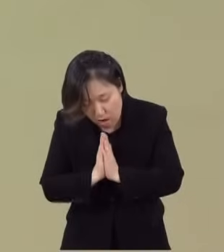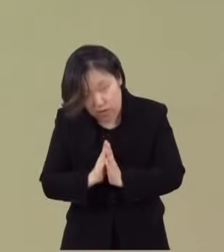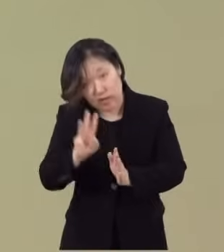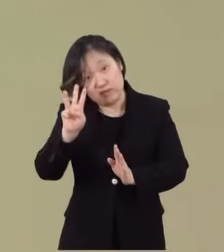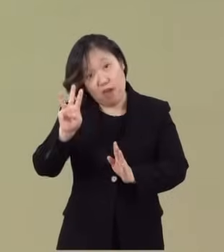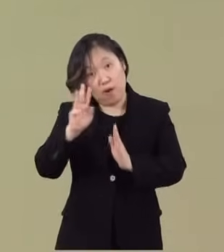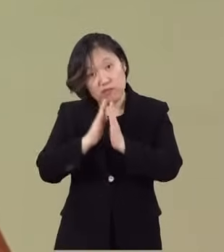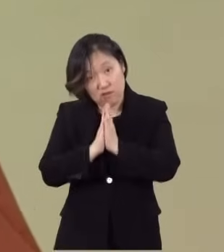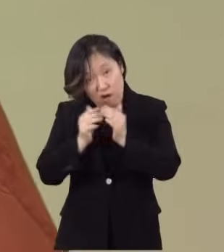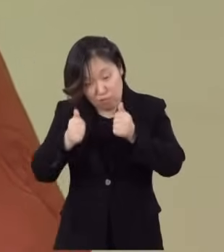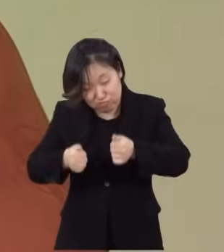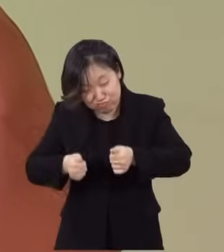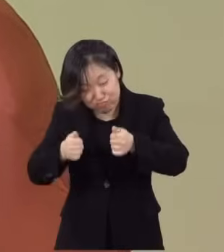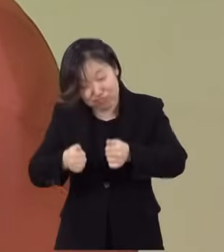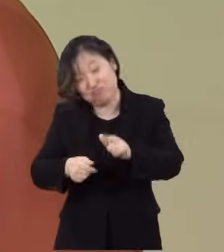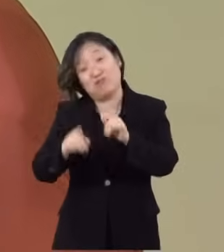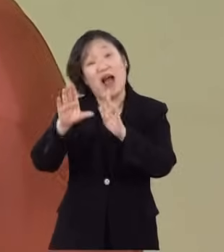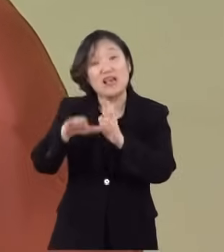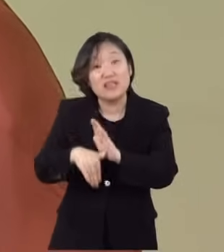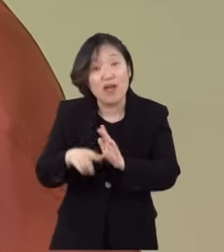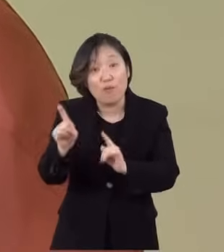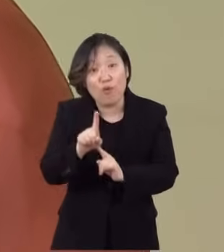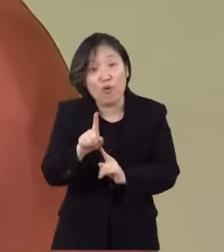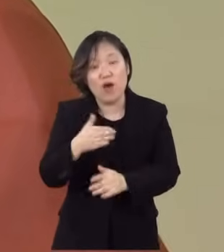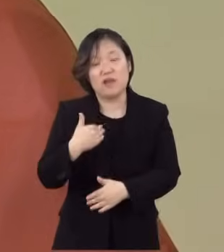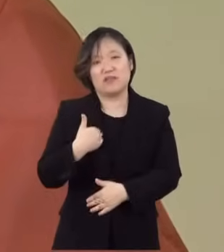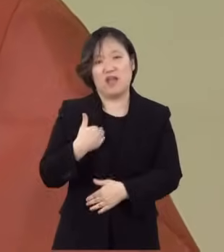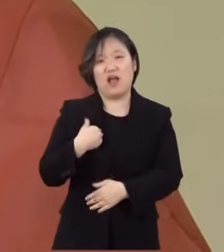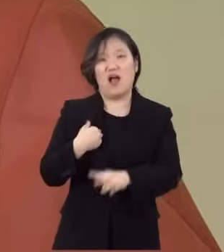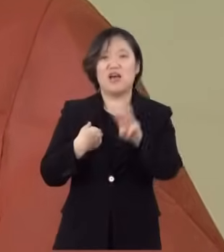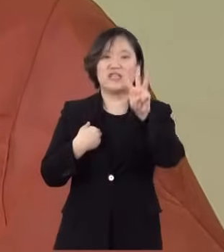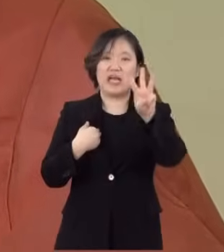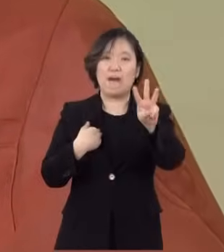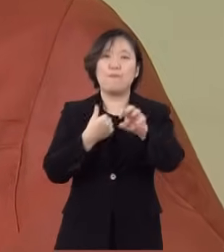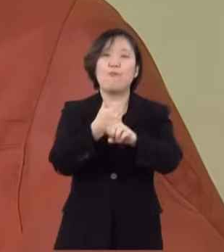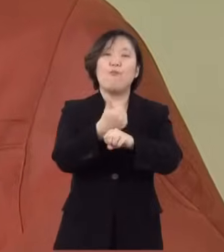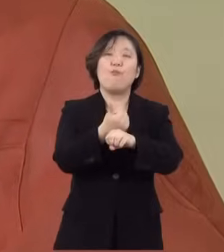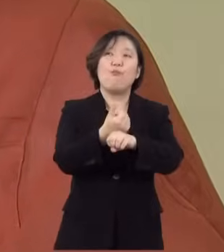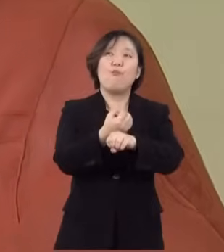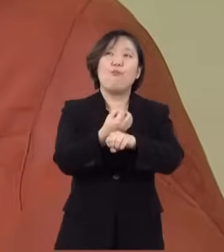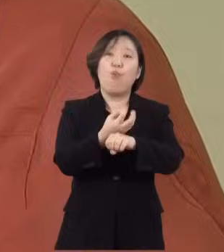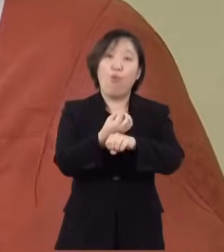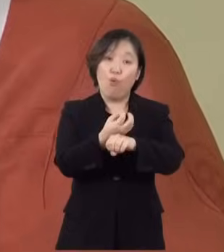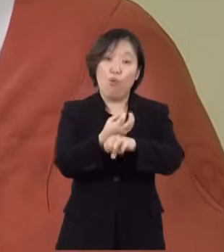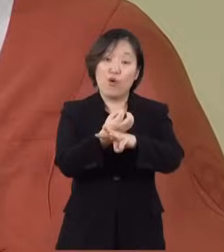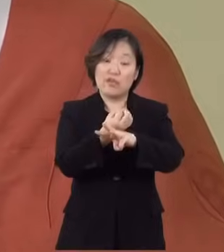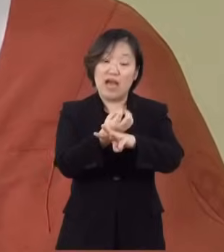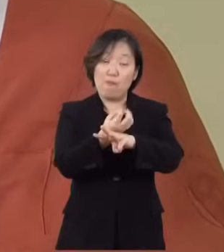올릴 때 그것이 바로 불법승 삼보의 귀의합니다